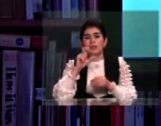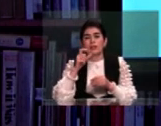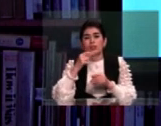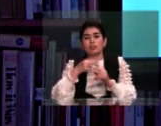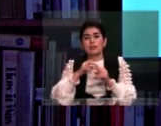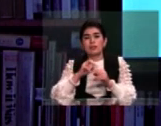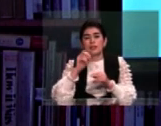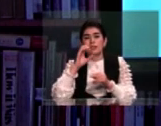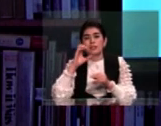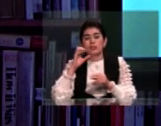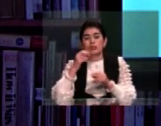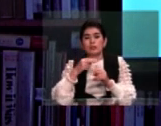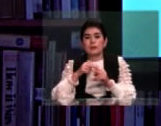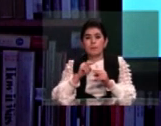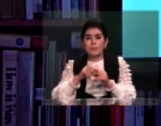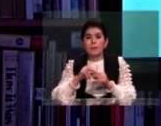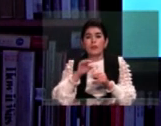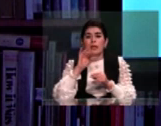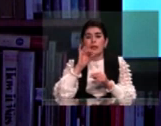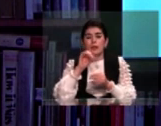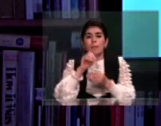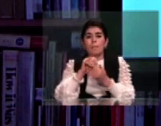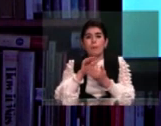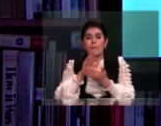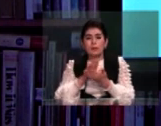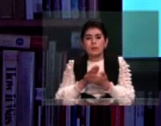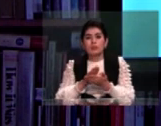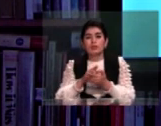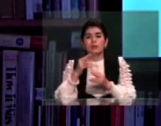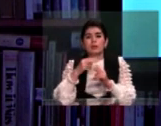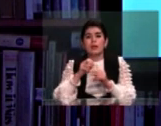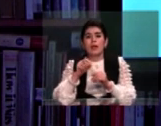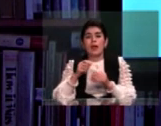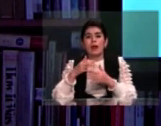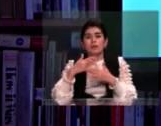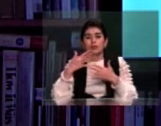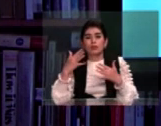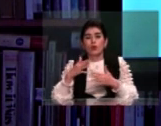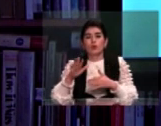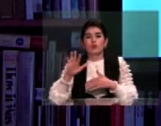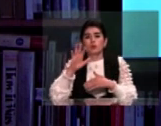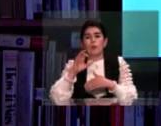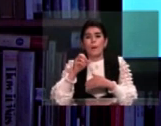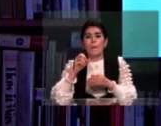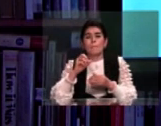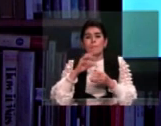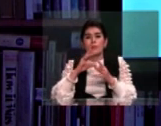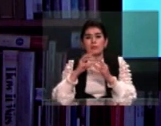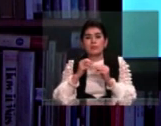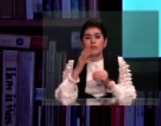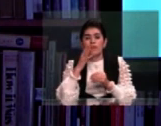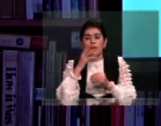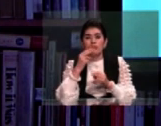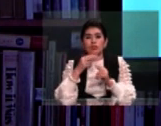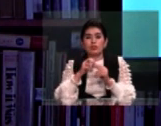taqsim s delta t ni i bilan belgilaymiz va bu kattalik yuza birligiga vaqt